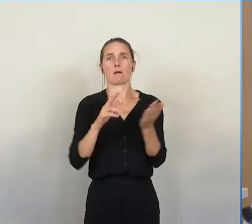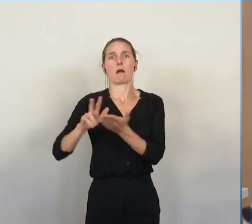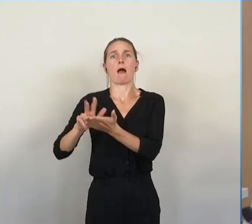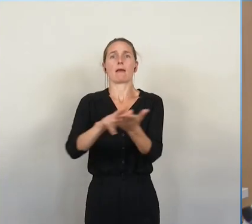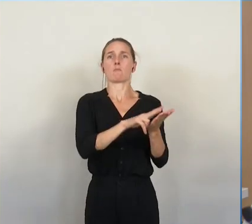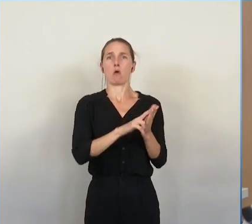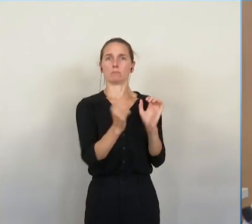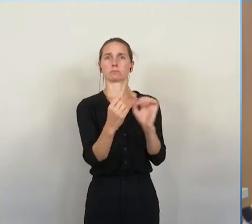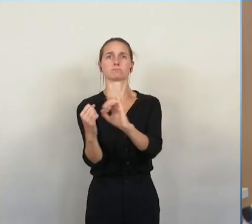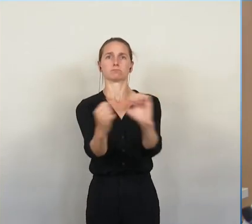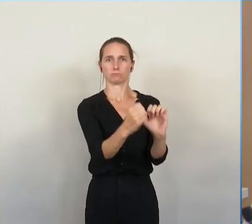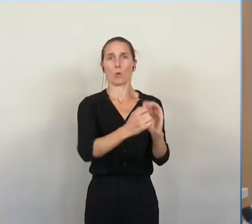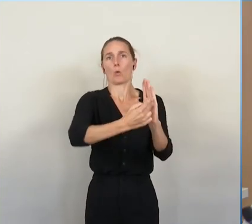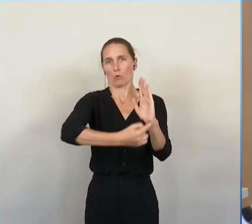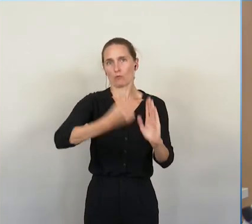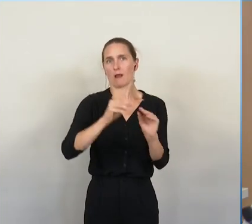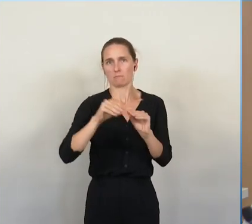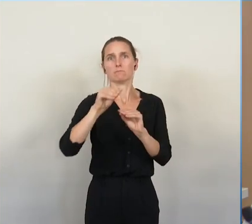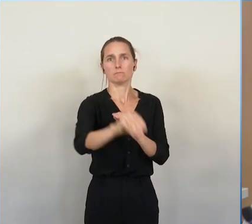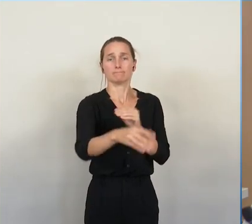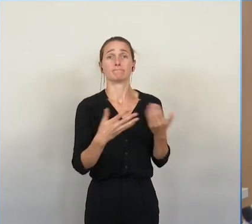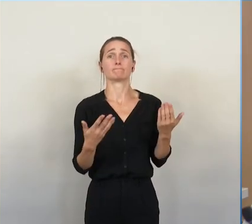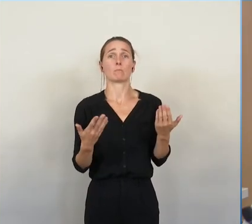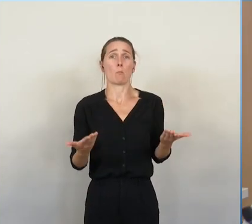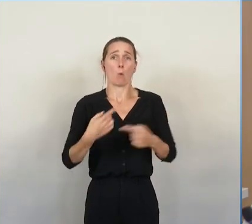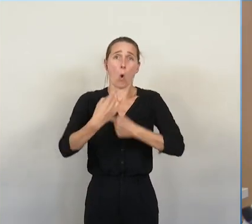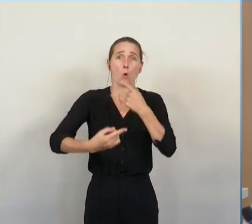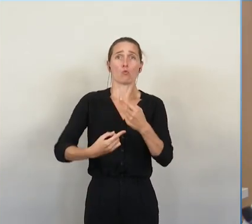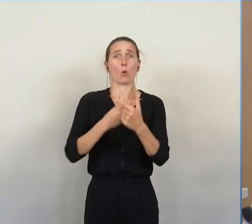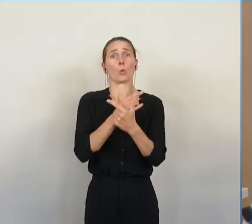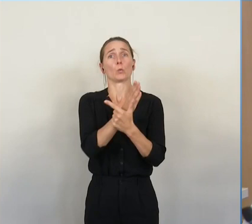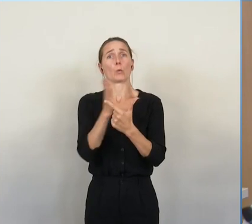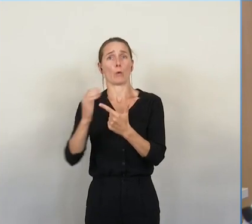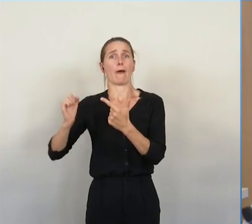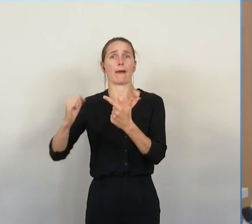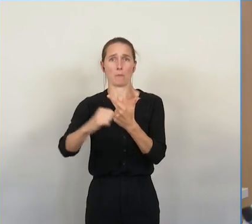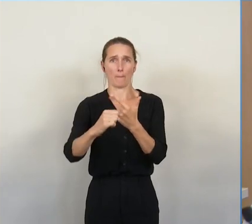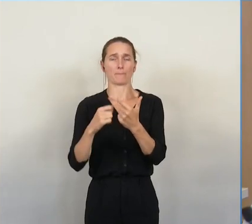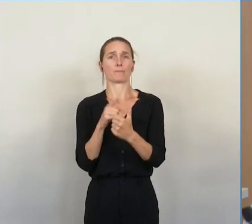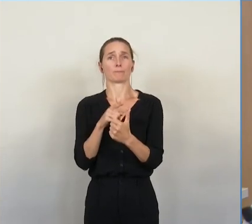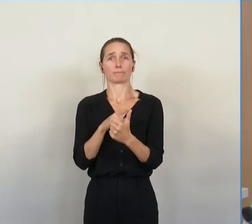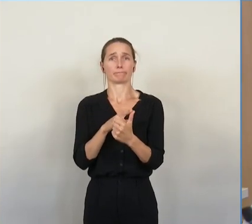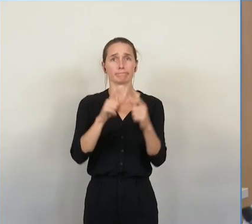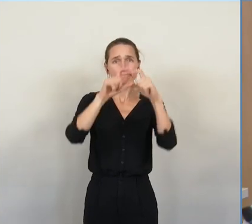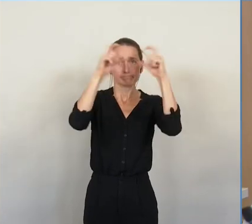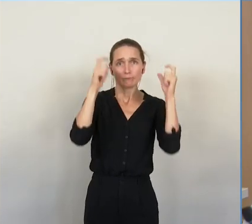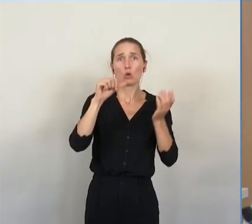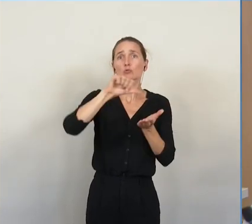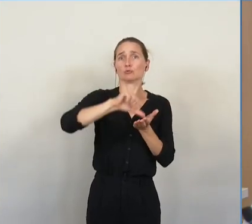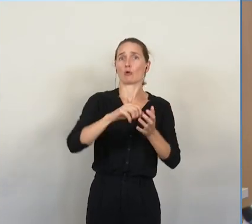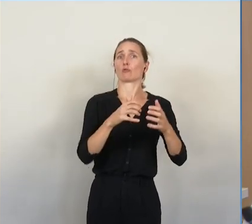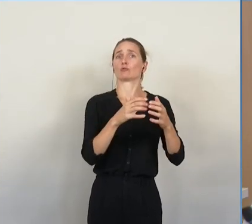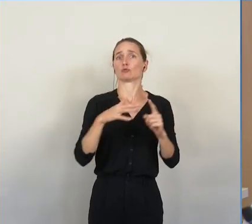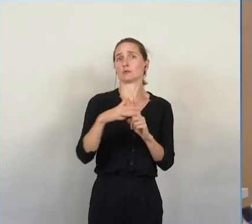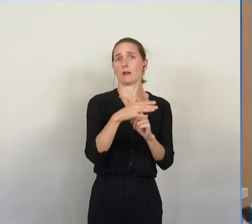l'occasion pour nous de vous rappeler qu'il y a deux agréments qui concernent nos maisons des habitants et habitantes l'agrément centre social tout d'abord qui permet à